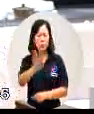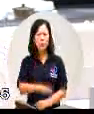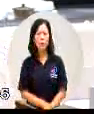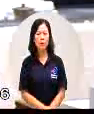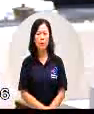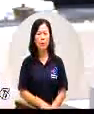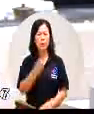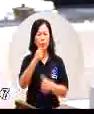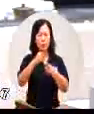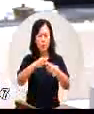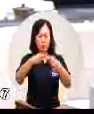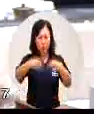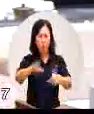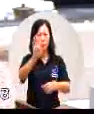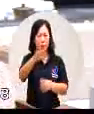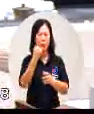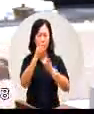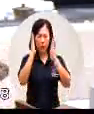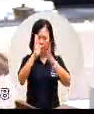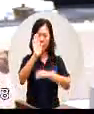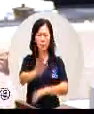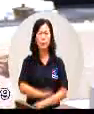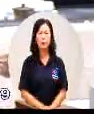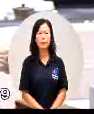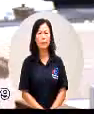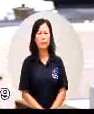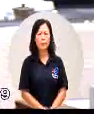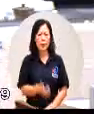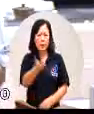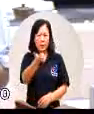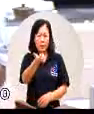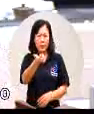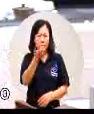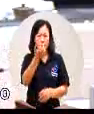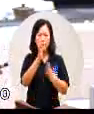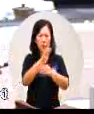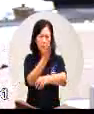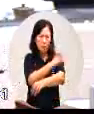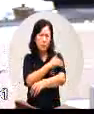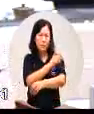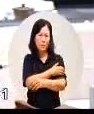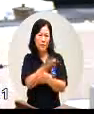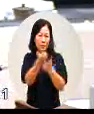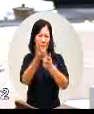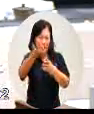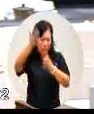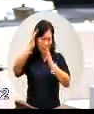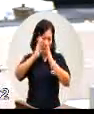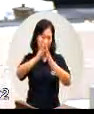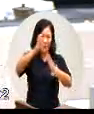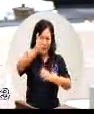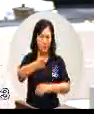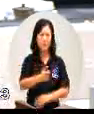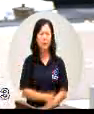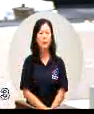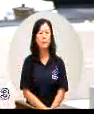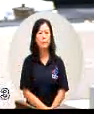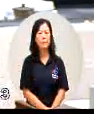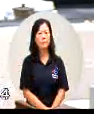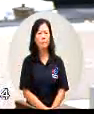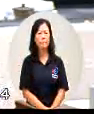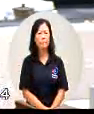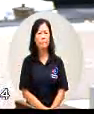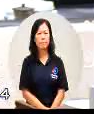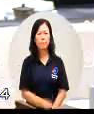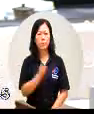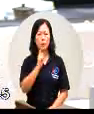到公平正义。谢前市长，陈前市长哈，陈前市长，他在